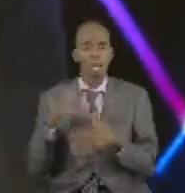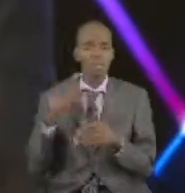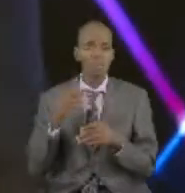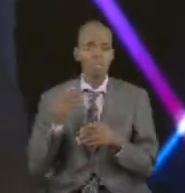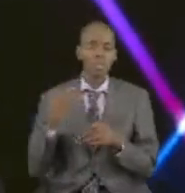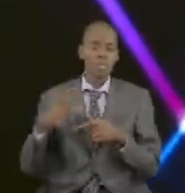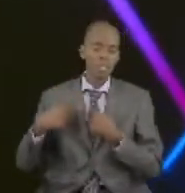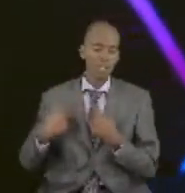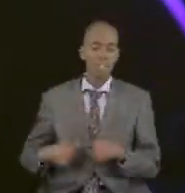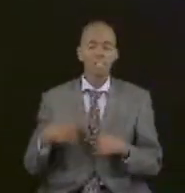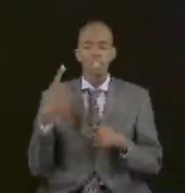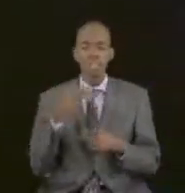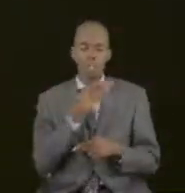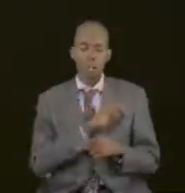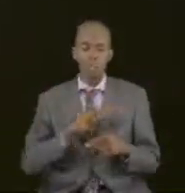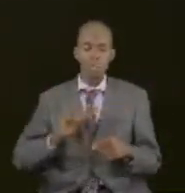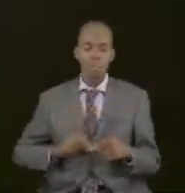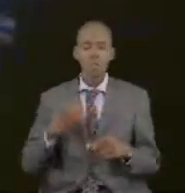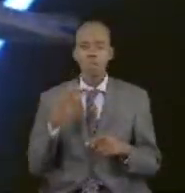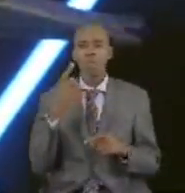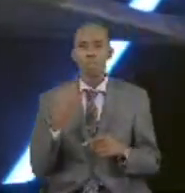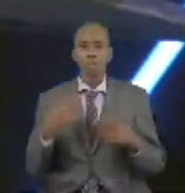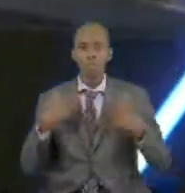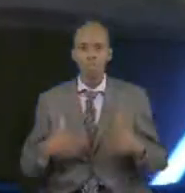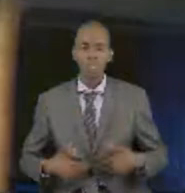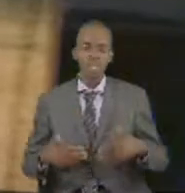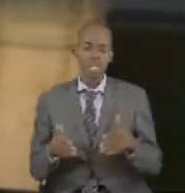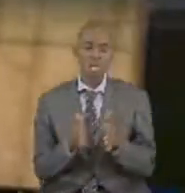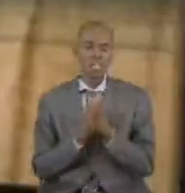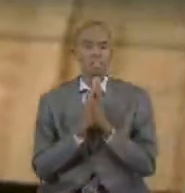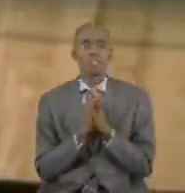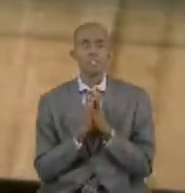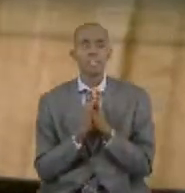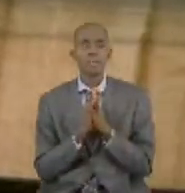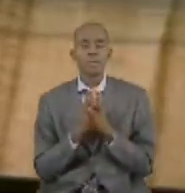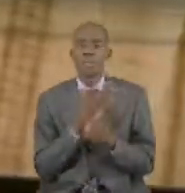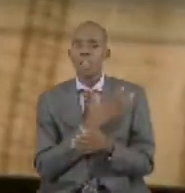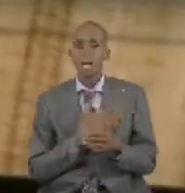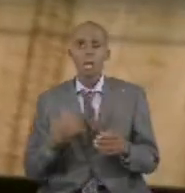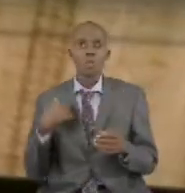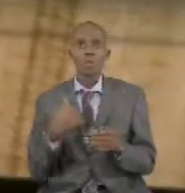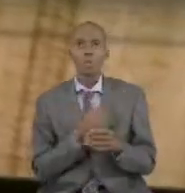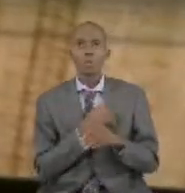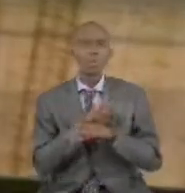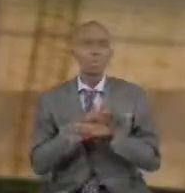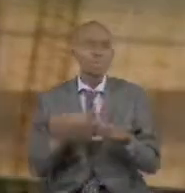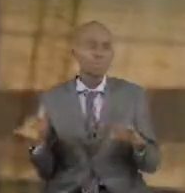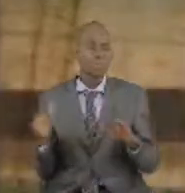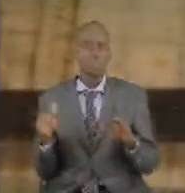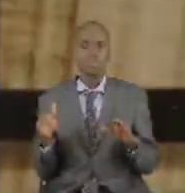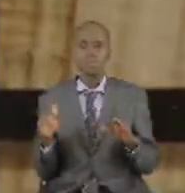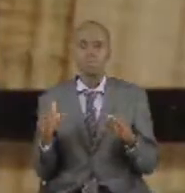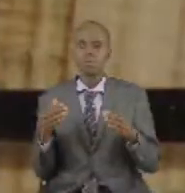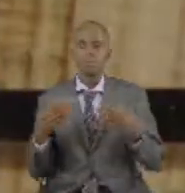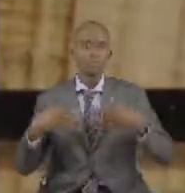l'abondance du camp que les membres du corps agissant alors nous nous le